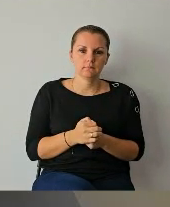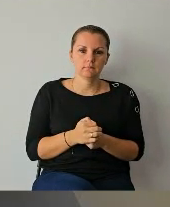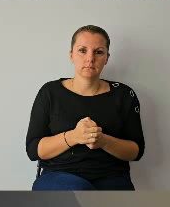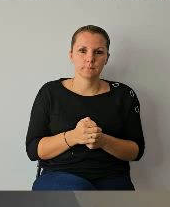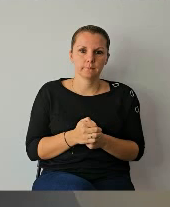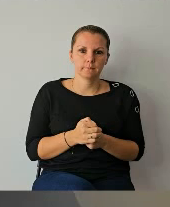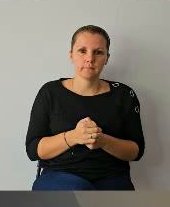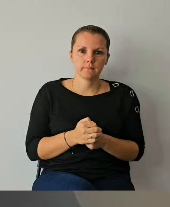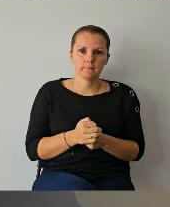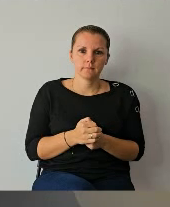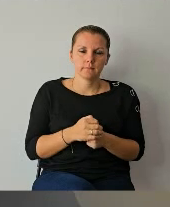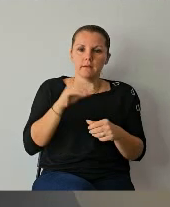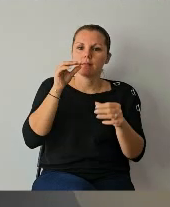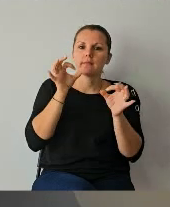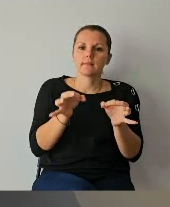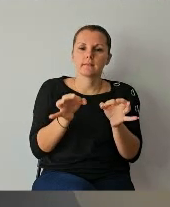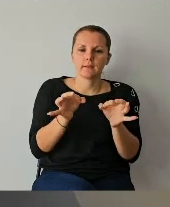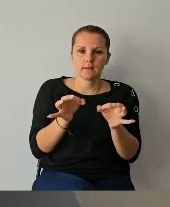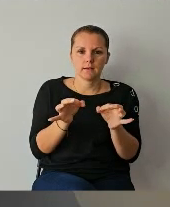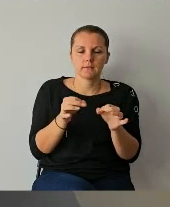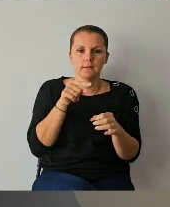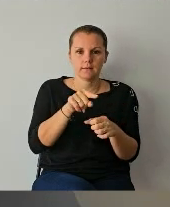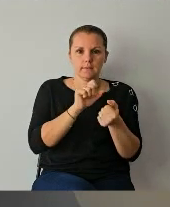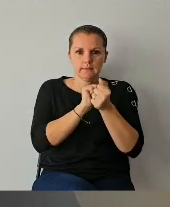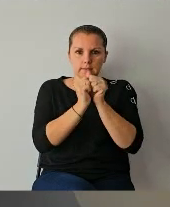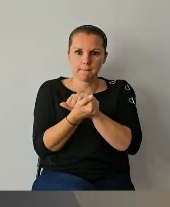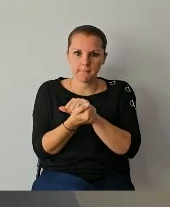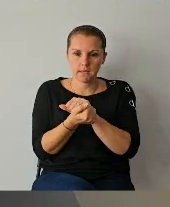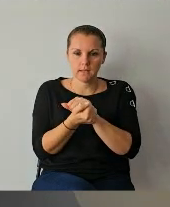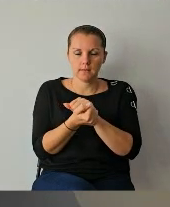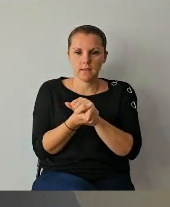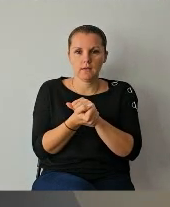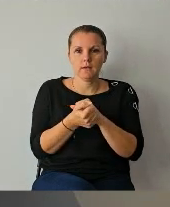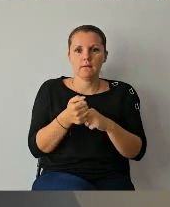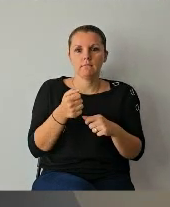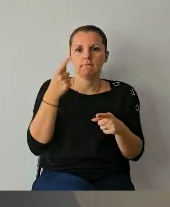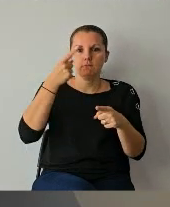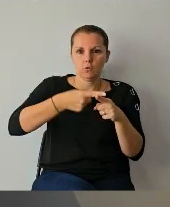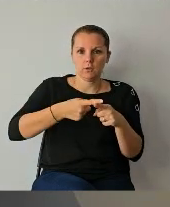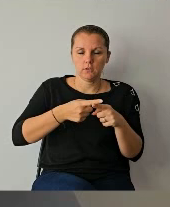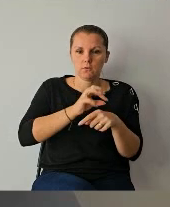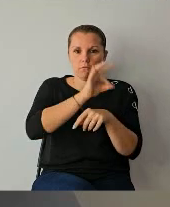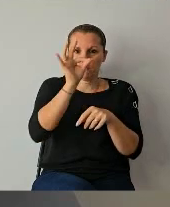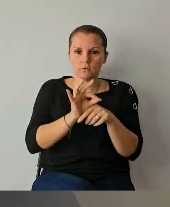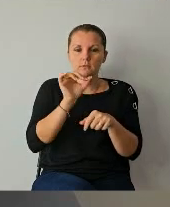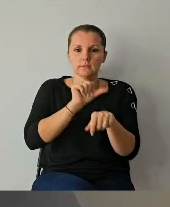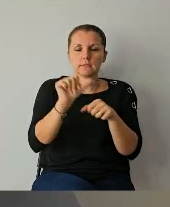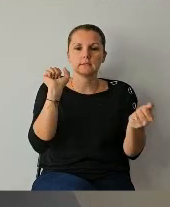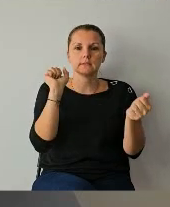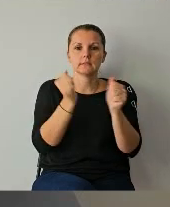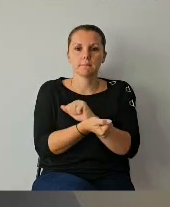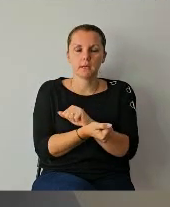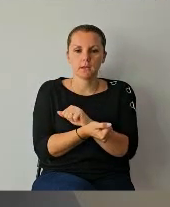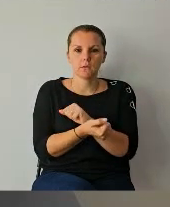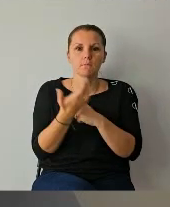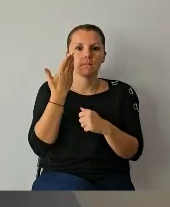razie w tym momencie faktycznie ta zmiana, jeżeli chodzi o dodatek funkcyjny, jest taką zmianą bardzo znaczącą, bo